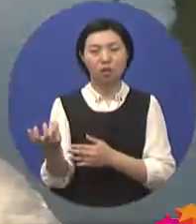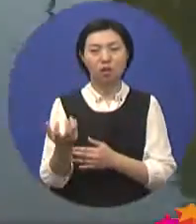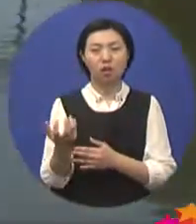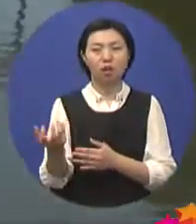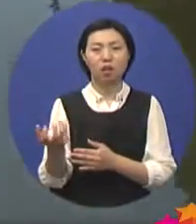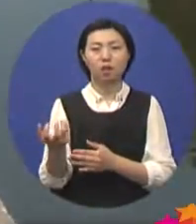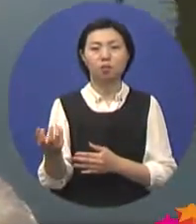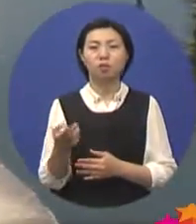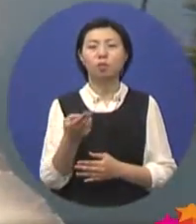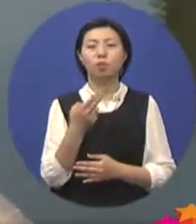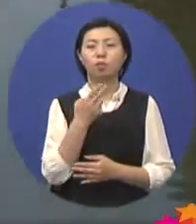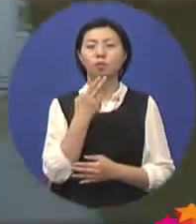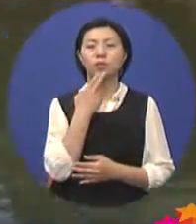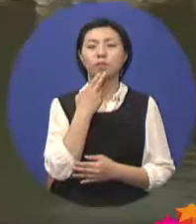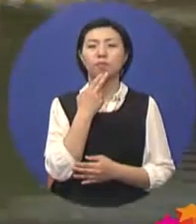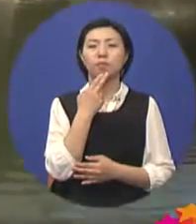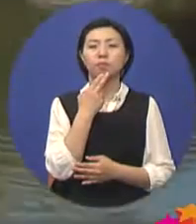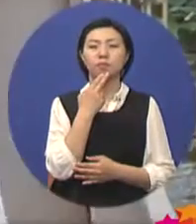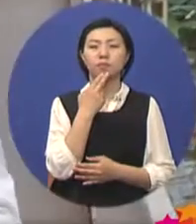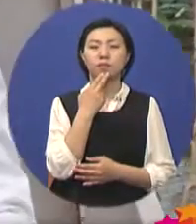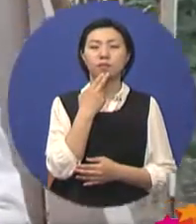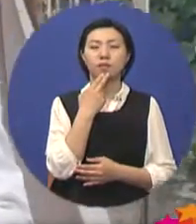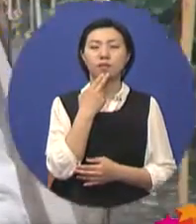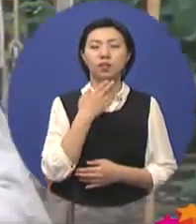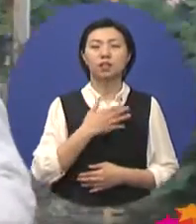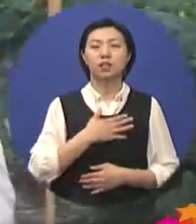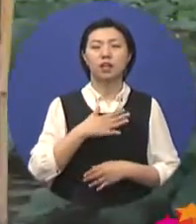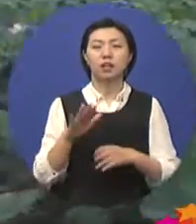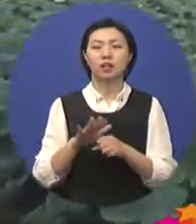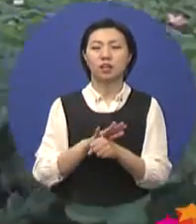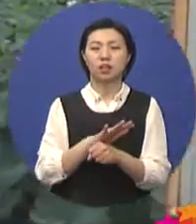아프지 않는 나의